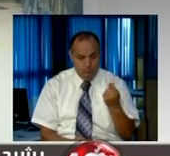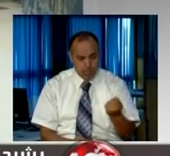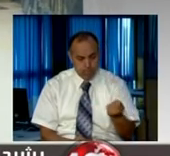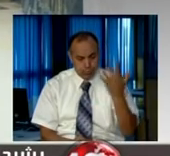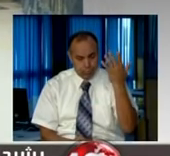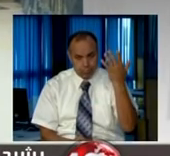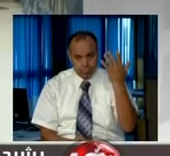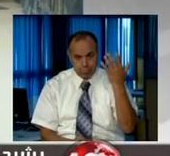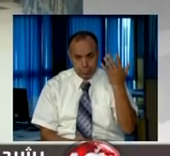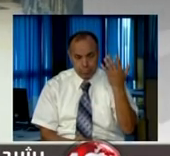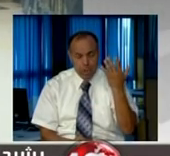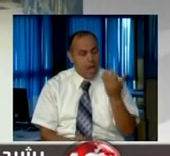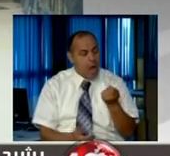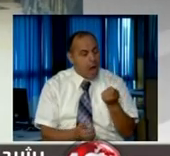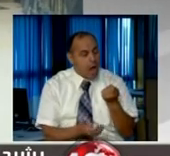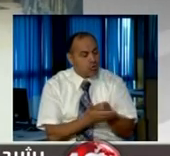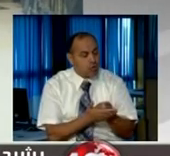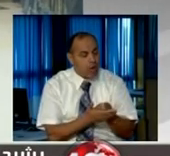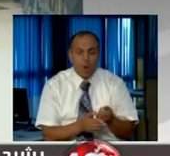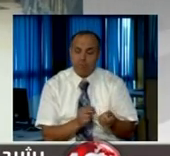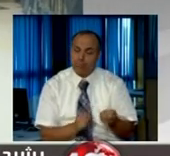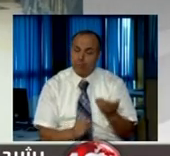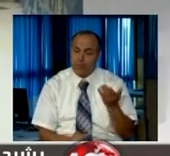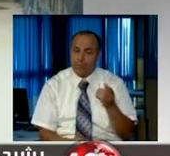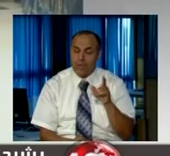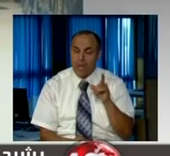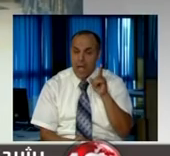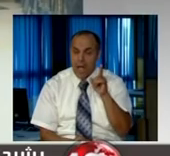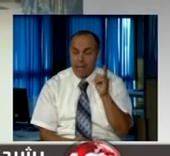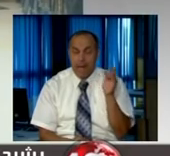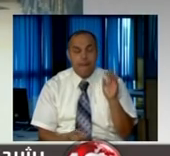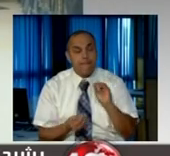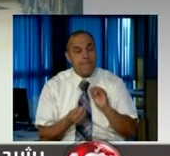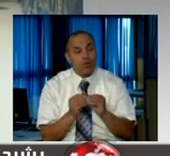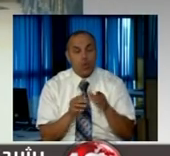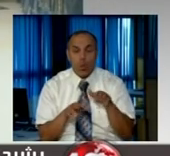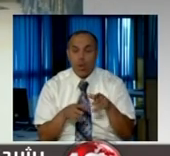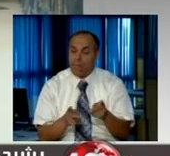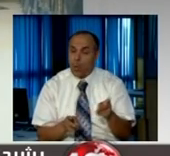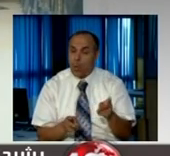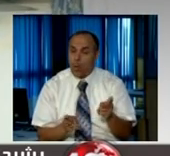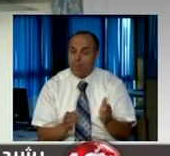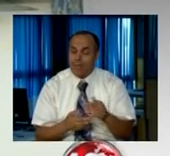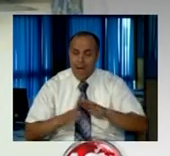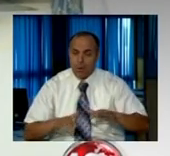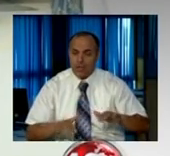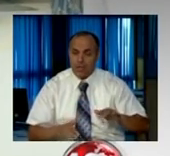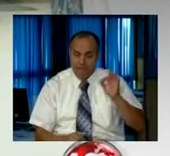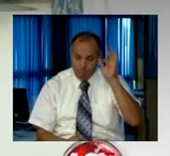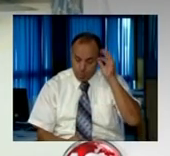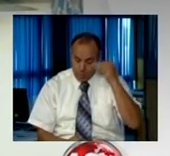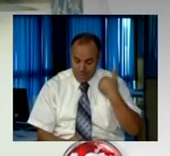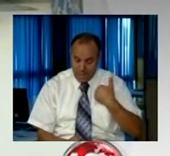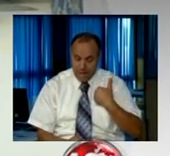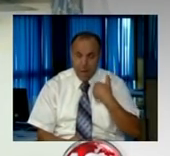لنا لأنه أسعار التكلفة في الإنتاج غلات، وهذا يمثل مشكل من المشاكل اللي مطروحة في قطاع النسيج. احنا في تونس